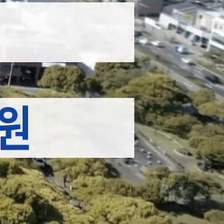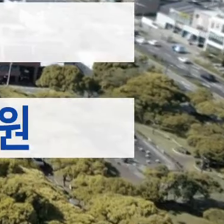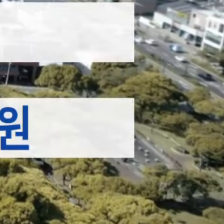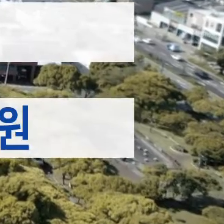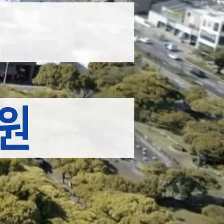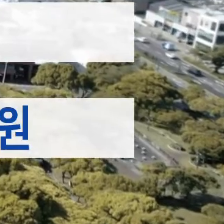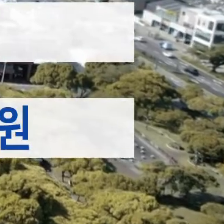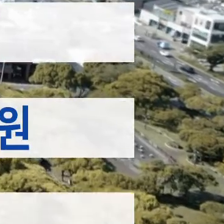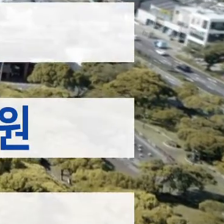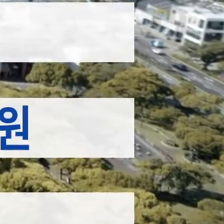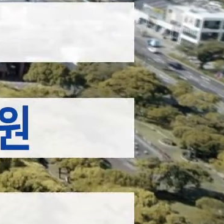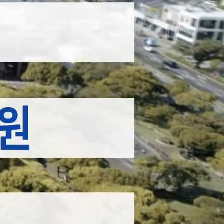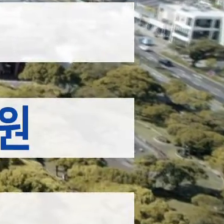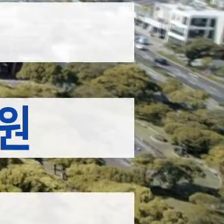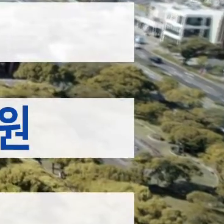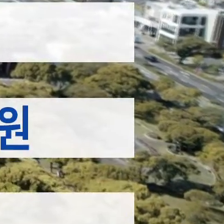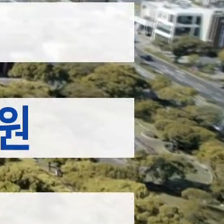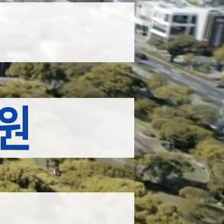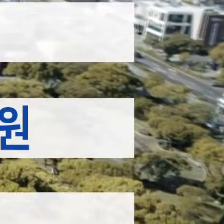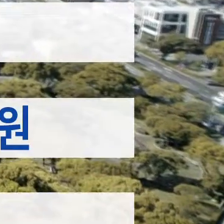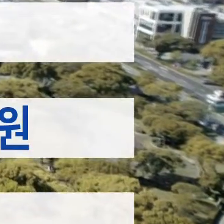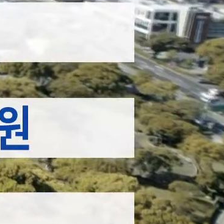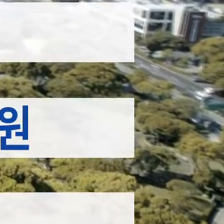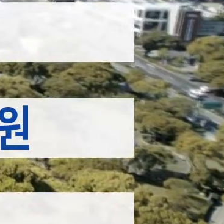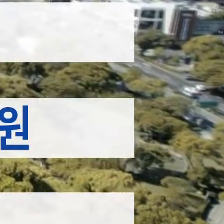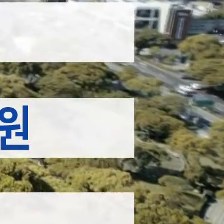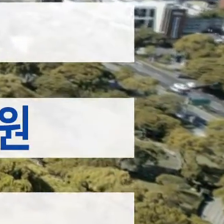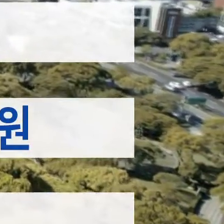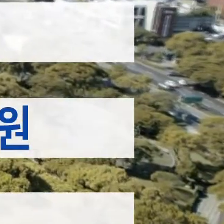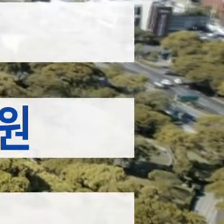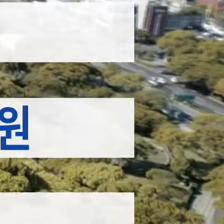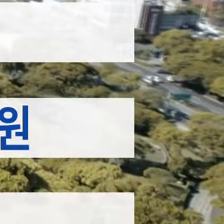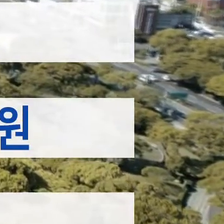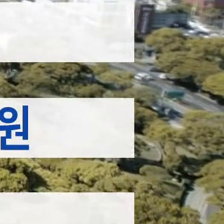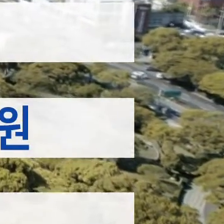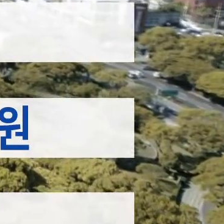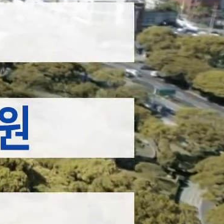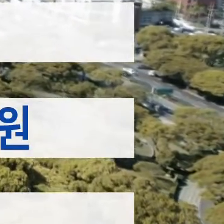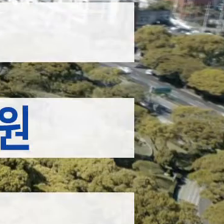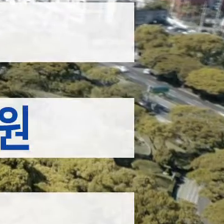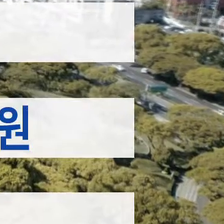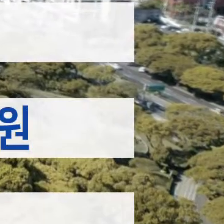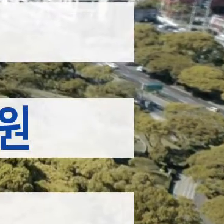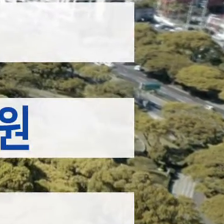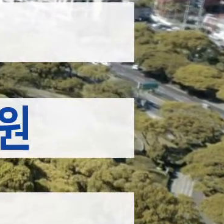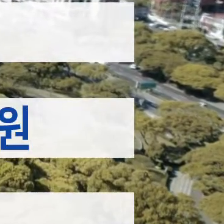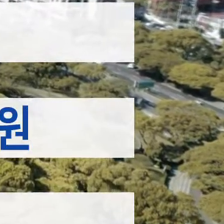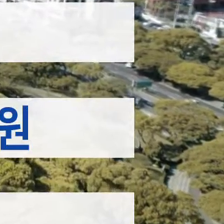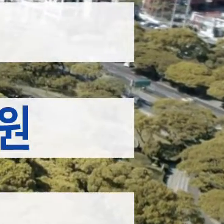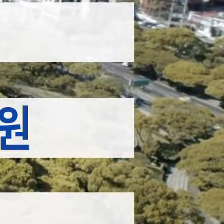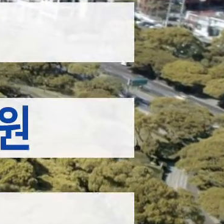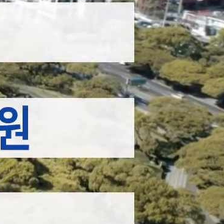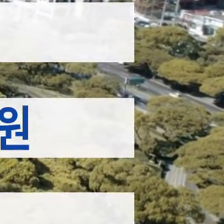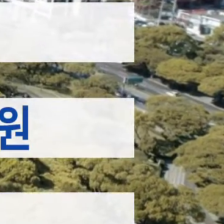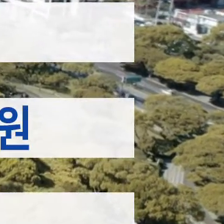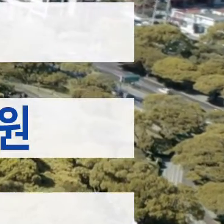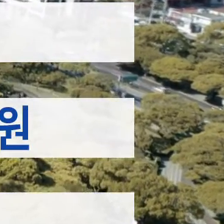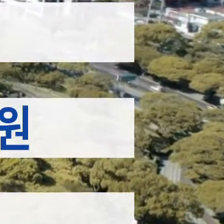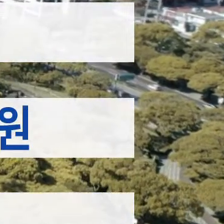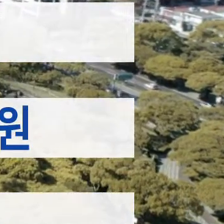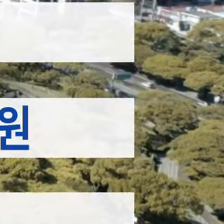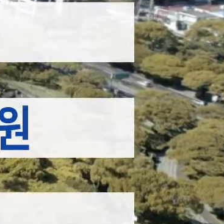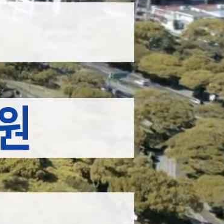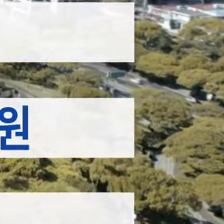전략 세미나를 개최했습니다. 제주도가 지난해 10월부터 운행 중인 수용답형 옵서버스의 운영 방식을 5월